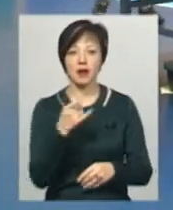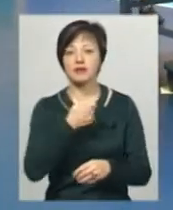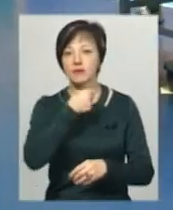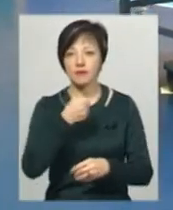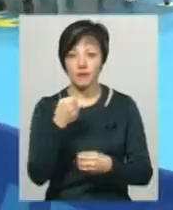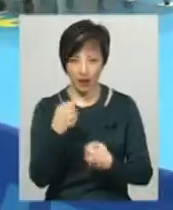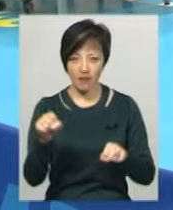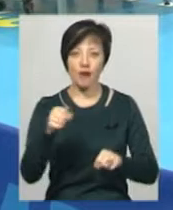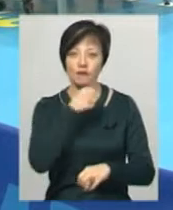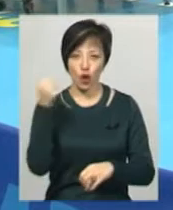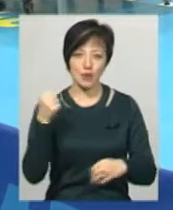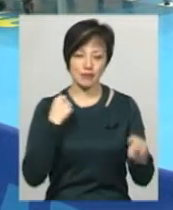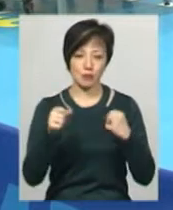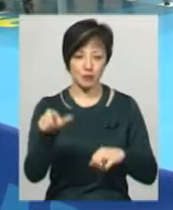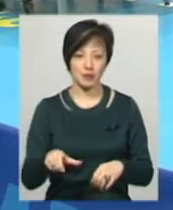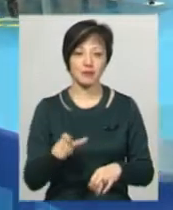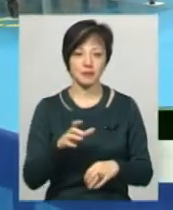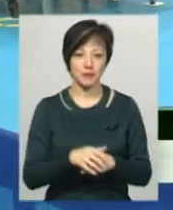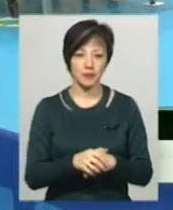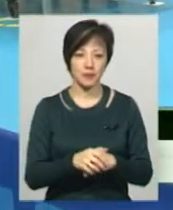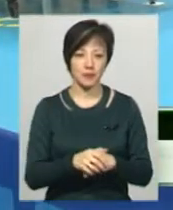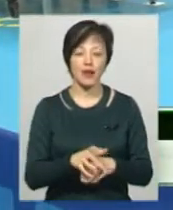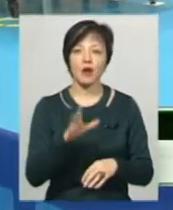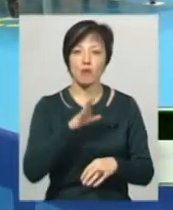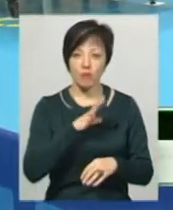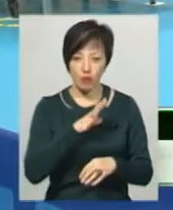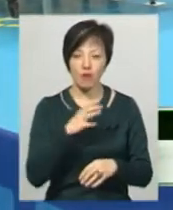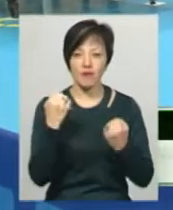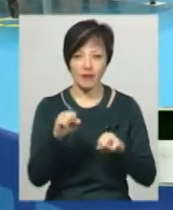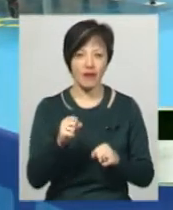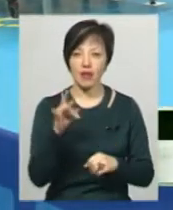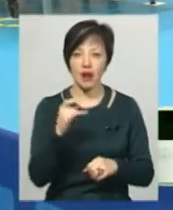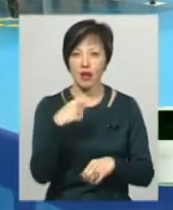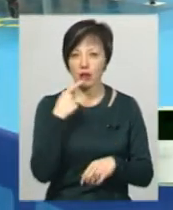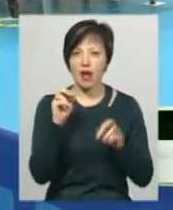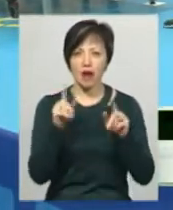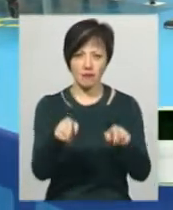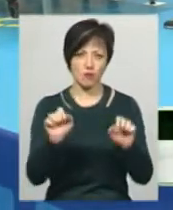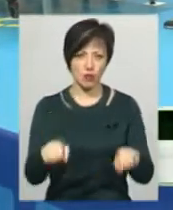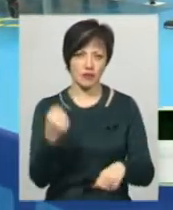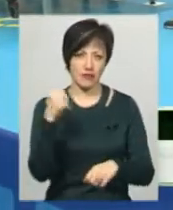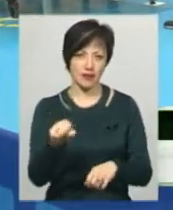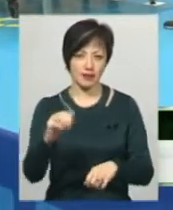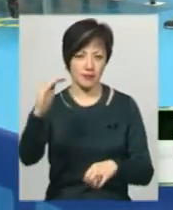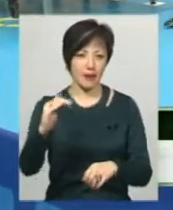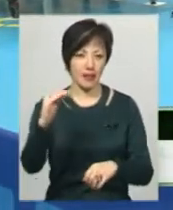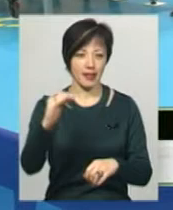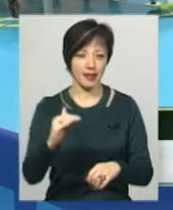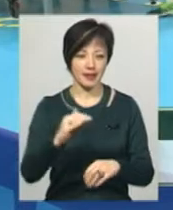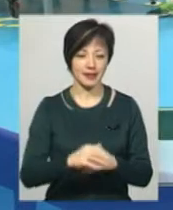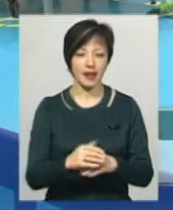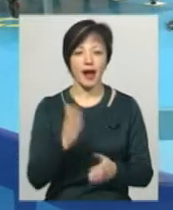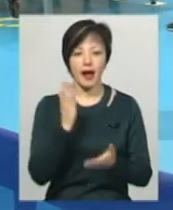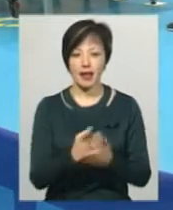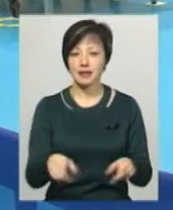дорослих спортсменів. Було і не раз. Було і не раз. Вони кажуть, як він може виграти. Він же такий маленький. А